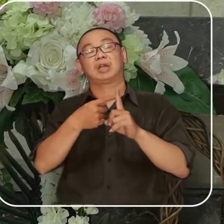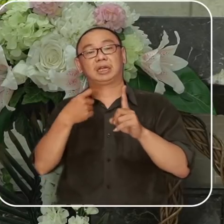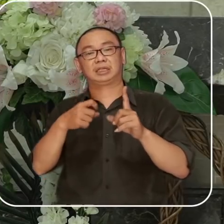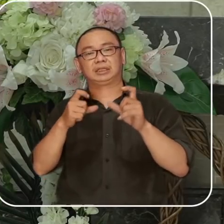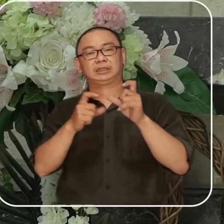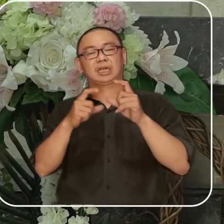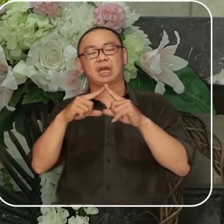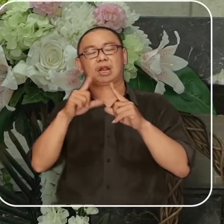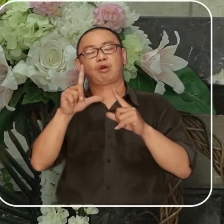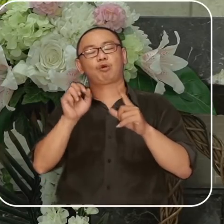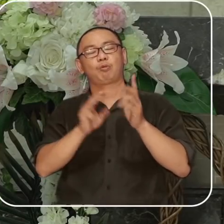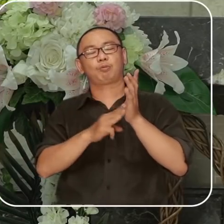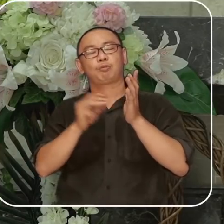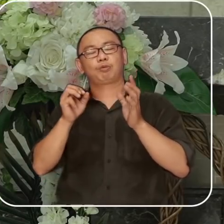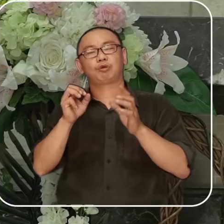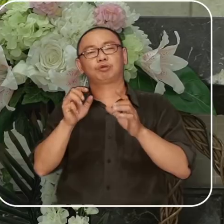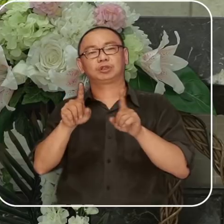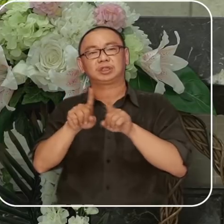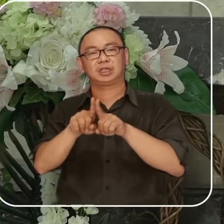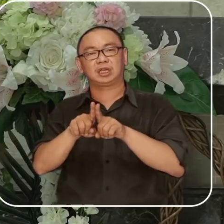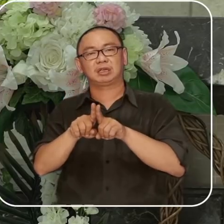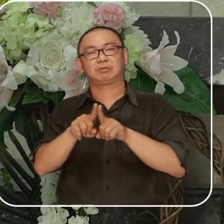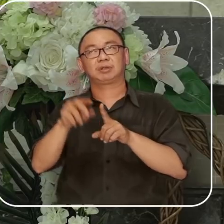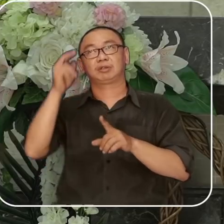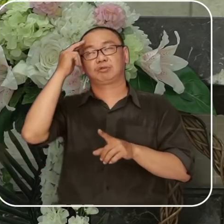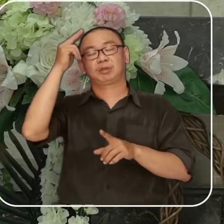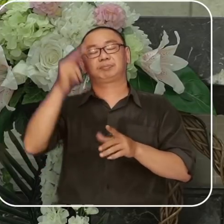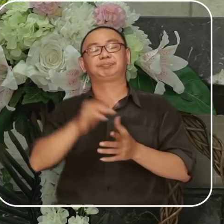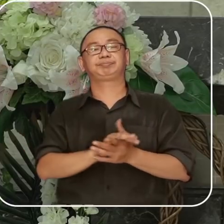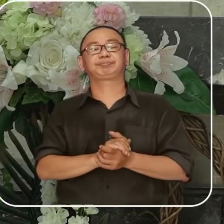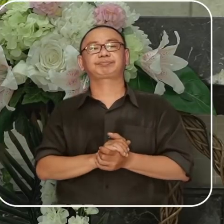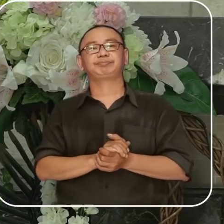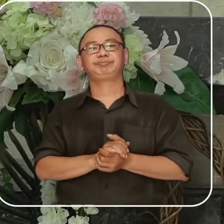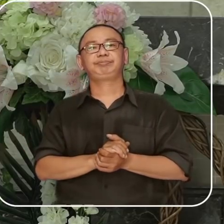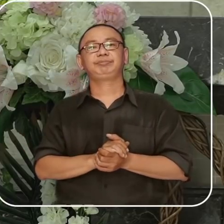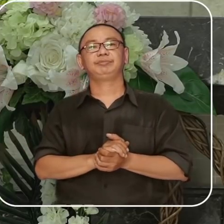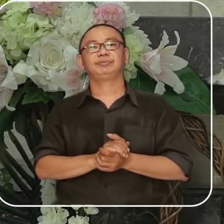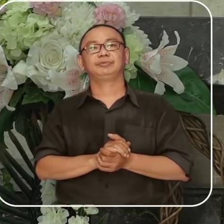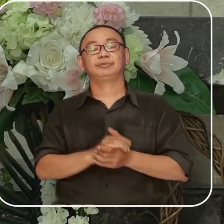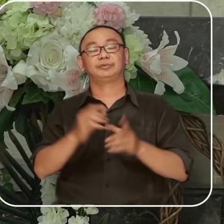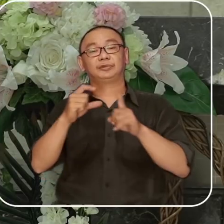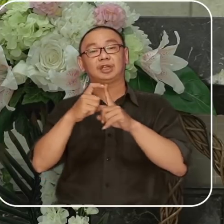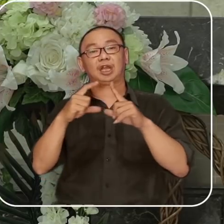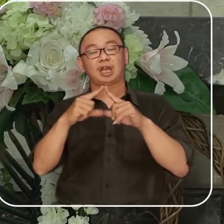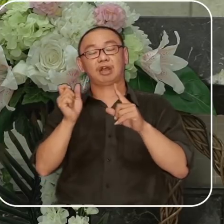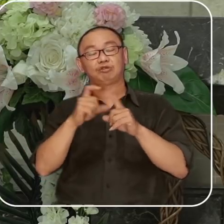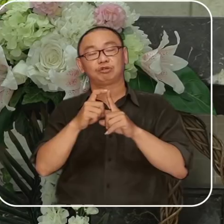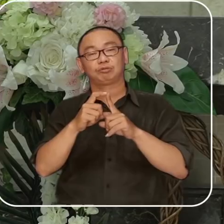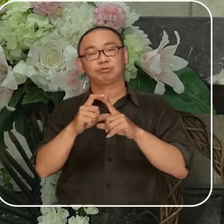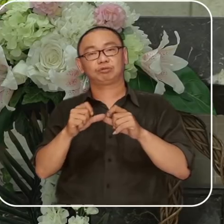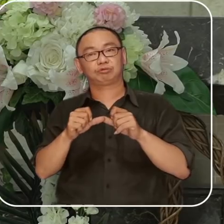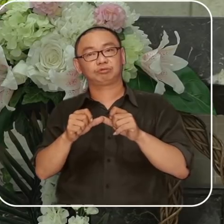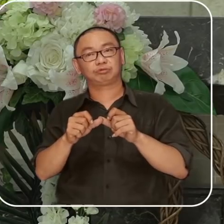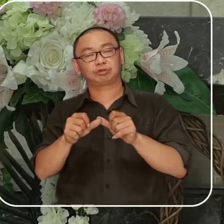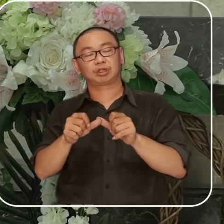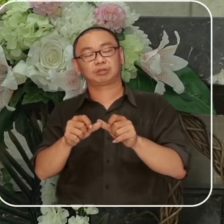Salomo setia kepada Tuhan. Daud meneruskan